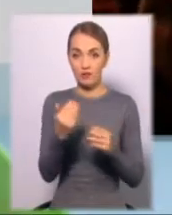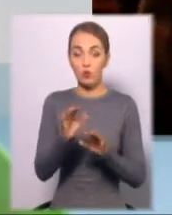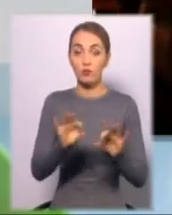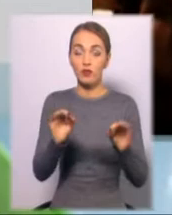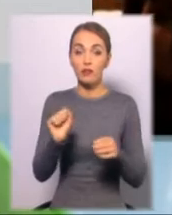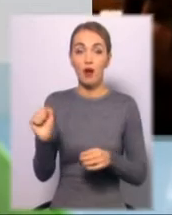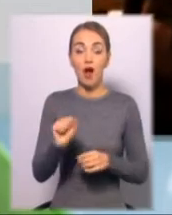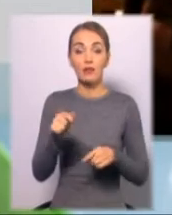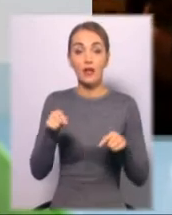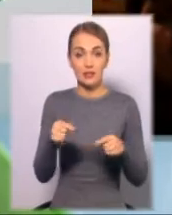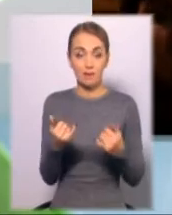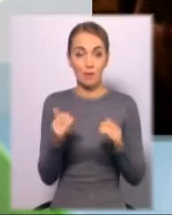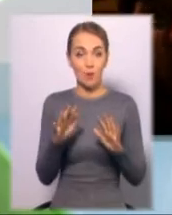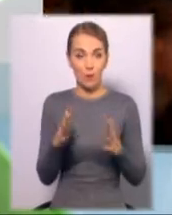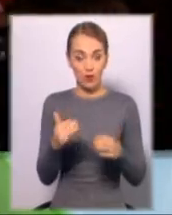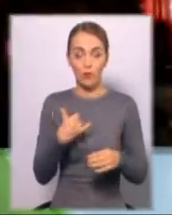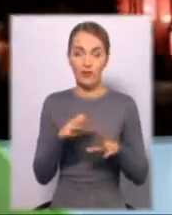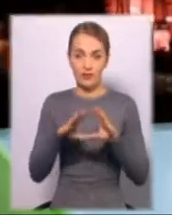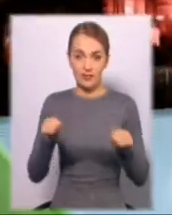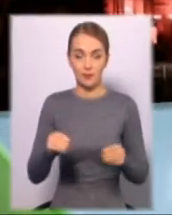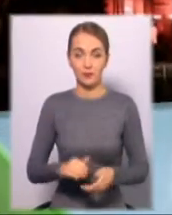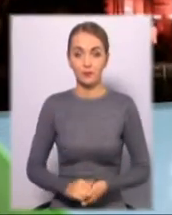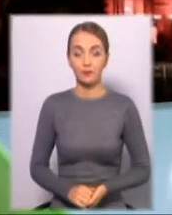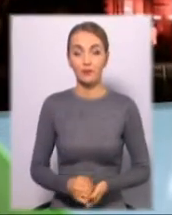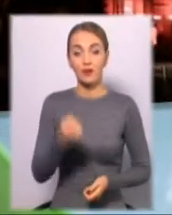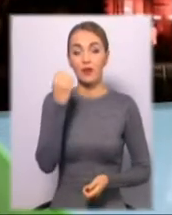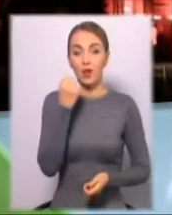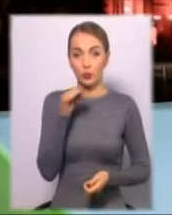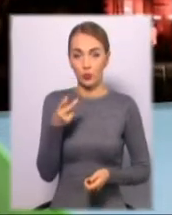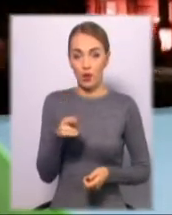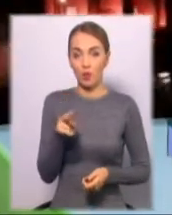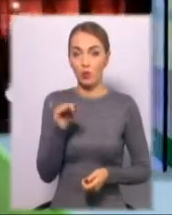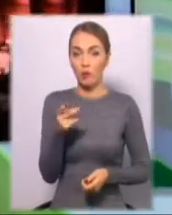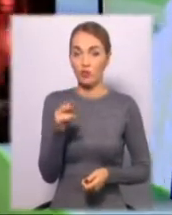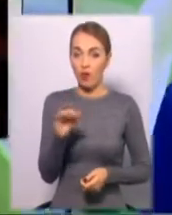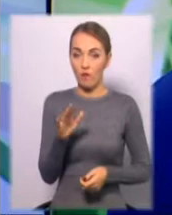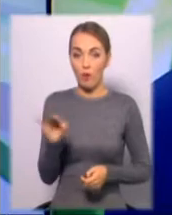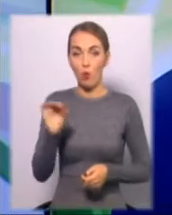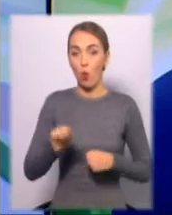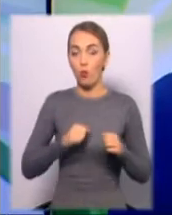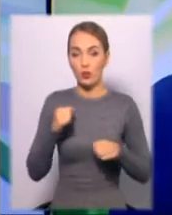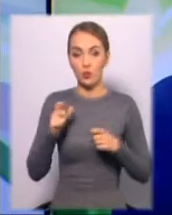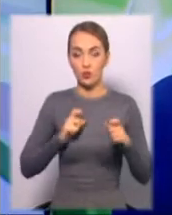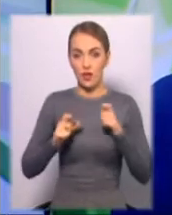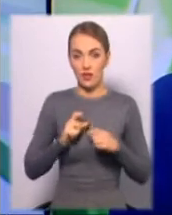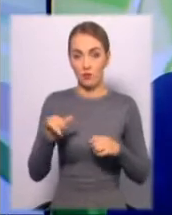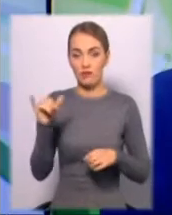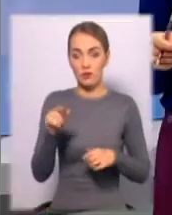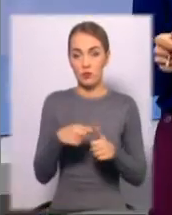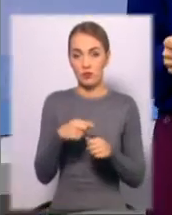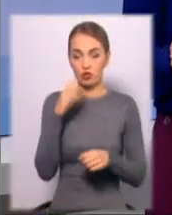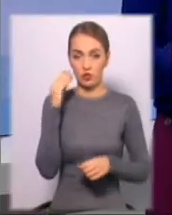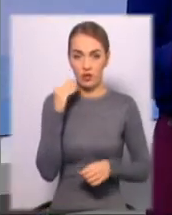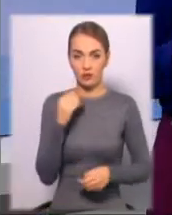а на цей момент у мене все студія. Дякую, Юлю. Юлія Почувалова про обурених студентів університету імені Шевченка.